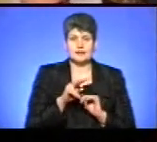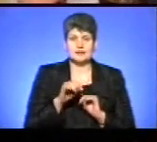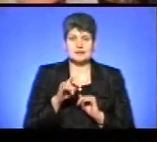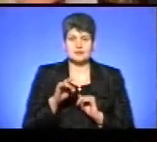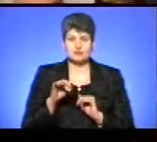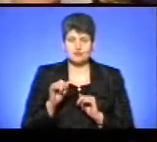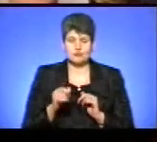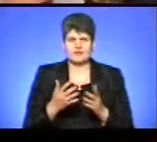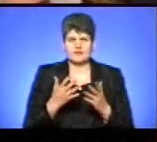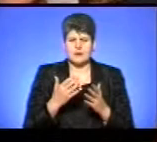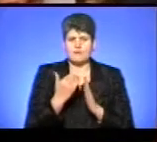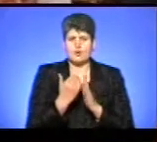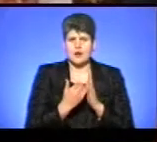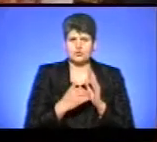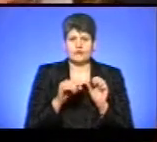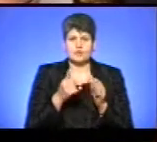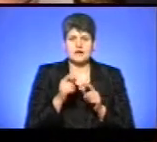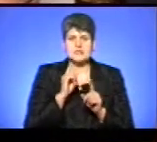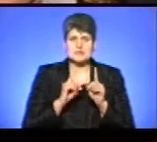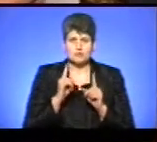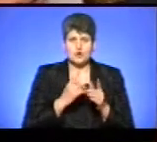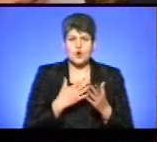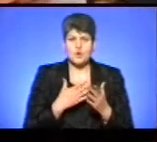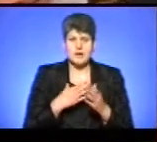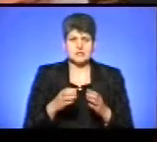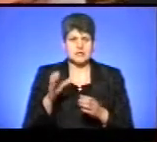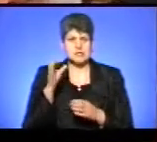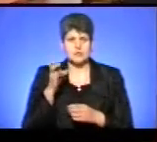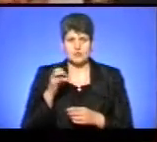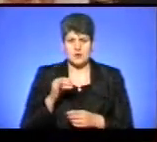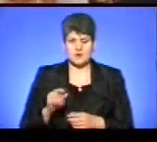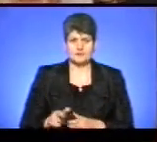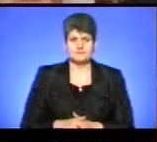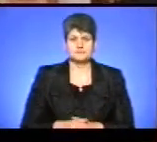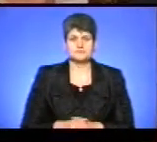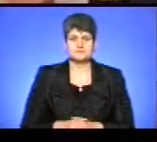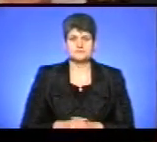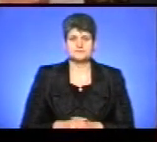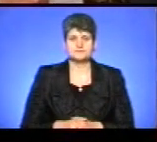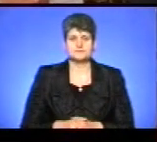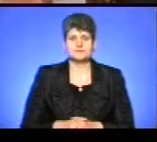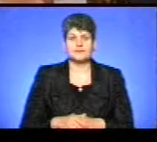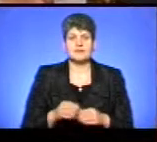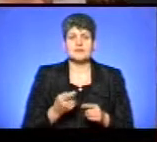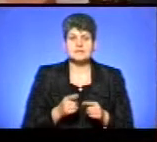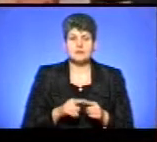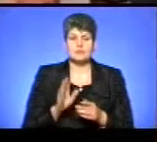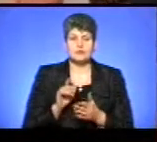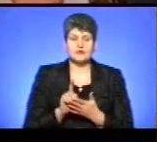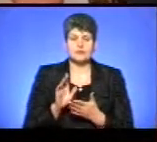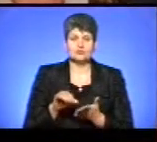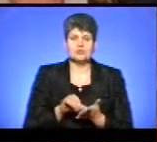Лазарчуком з'ясовують порядок формування зборів громадських слухань. 10% має бути членів громадських